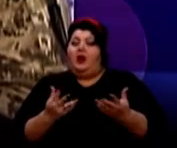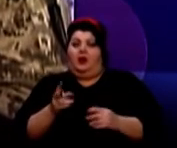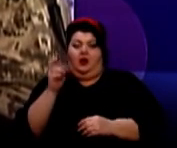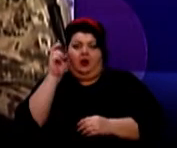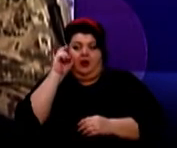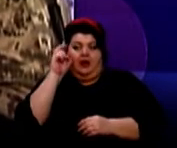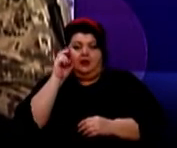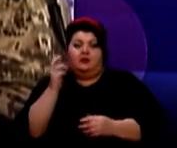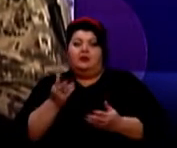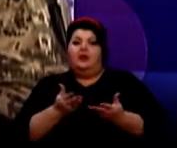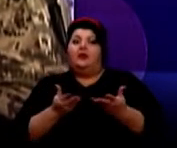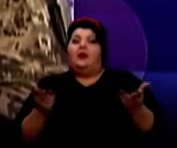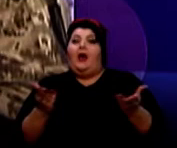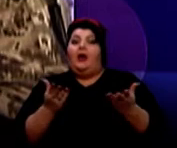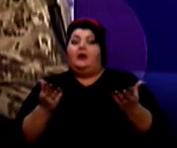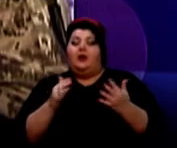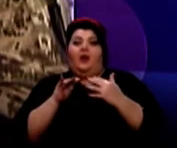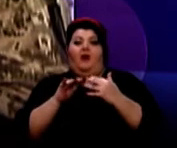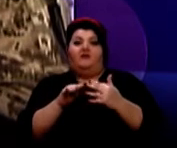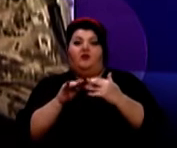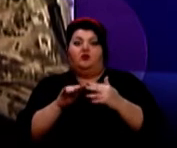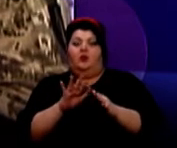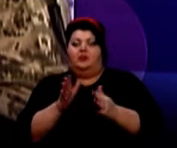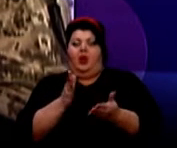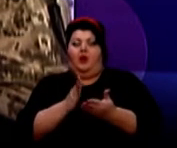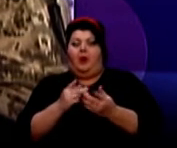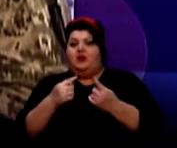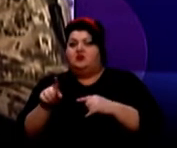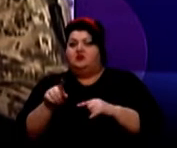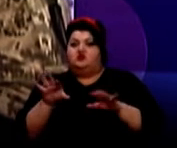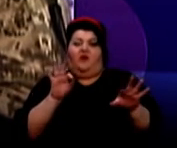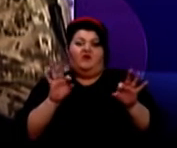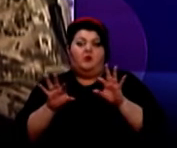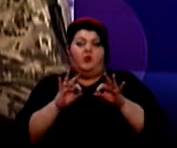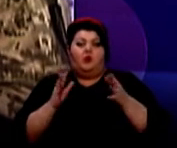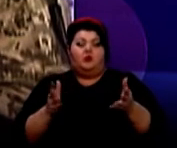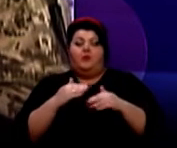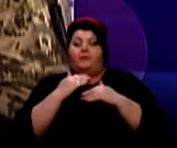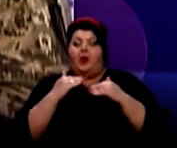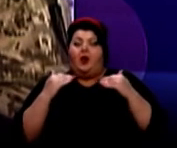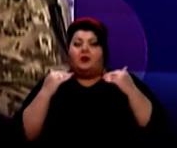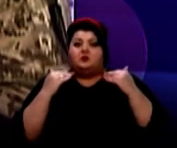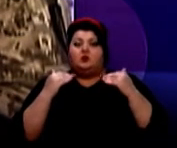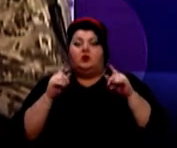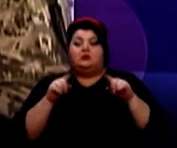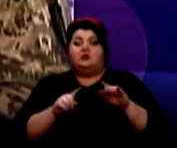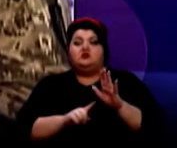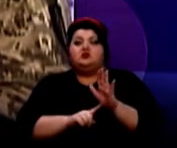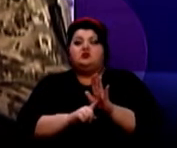країни, які воюють, не мають іншого вибору. І в багатьох, навіть з